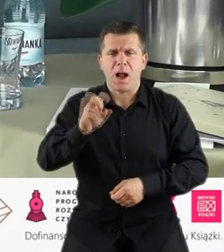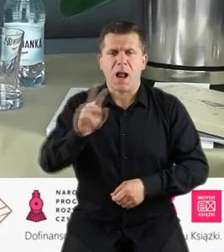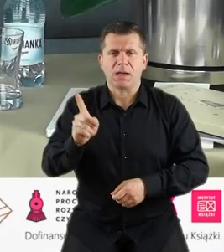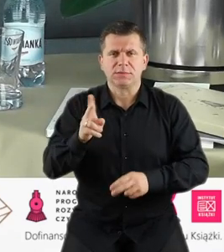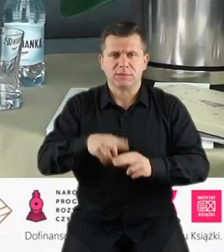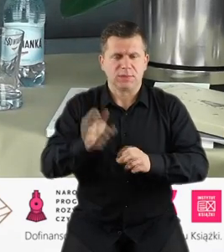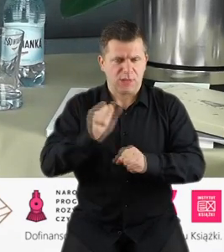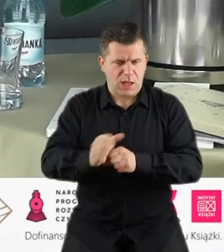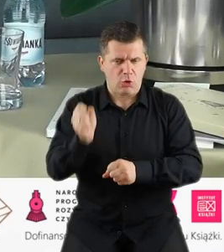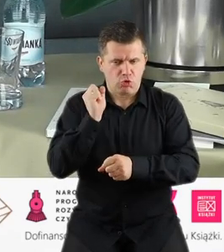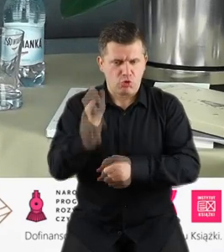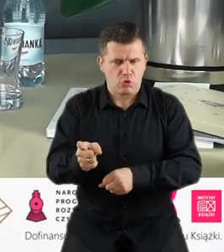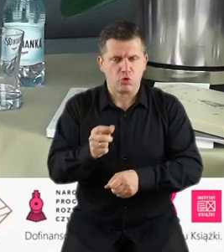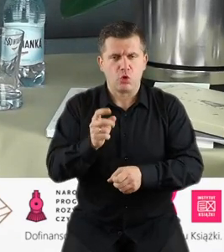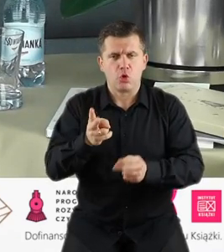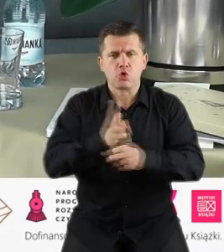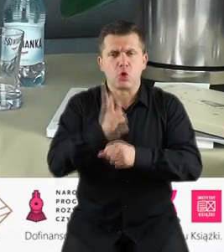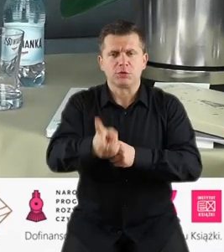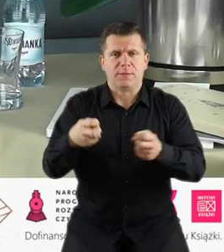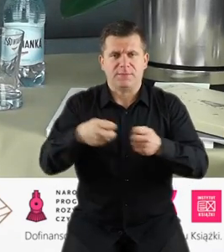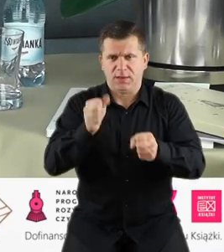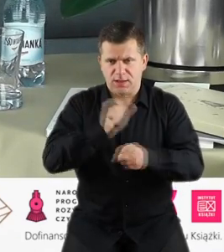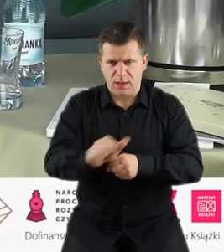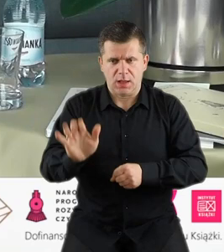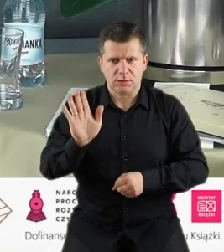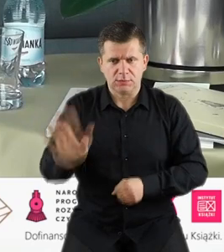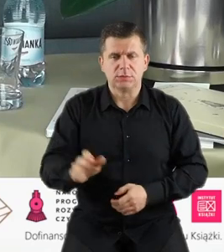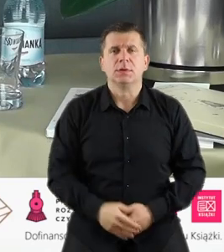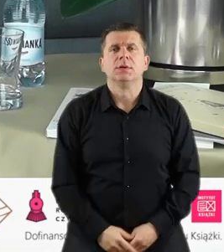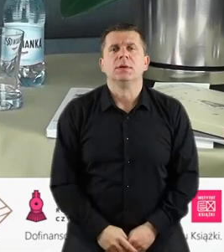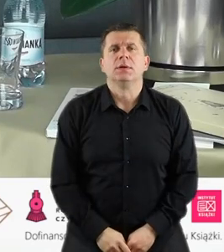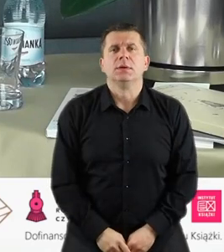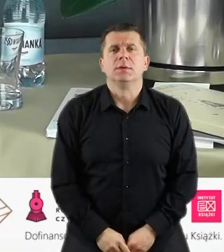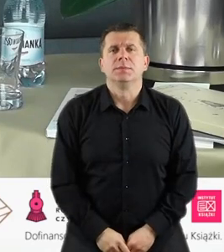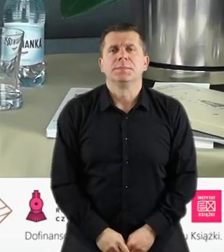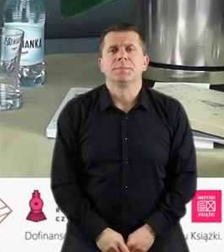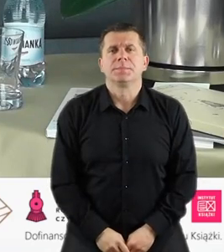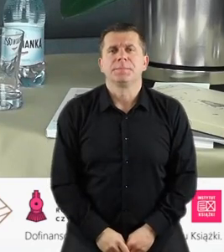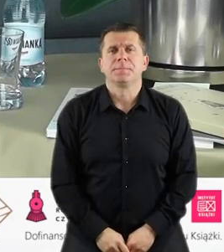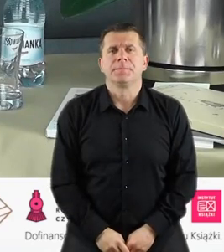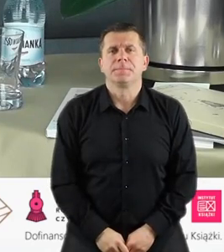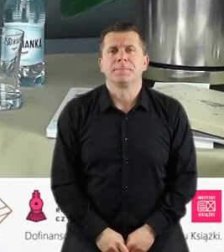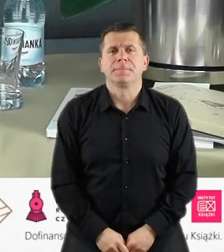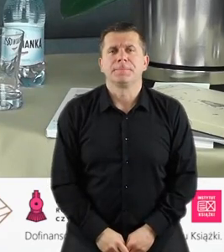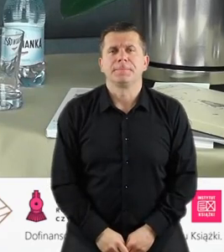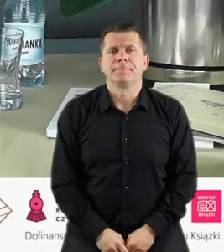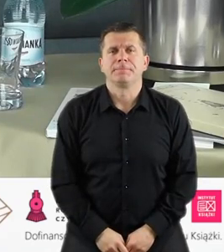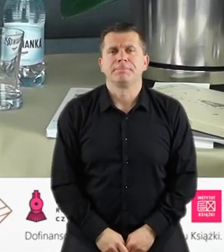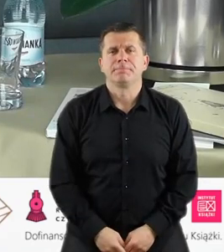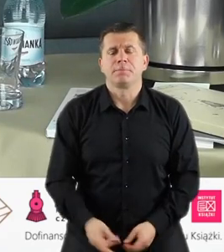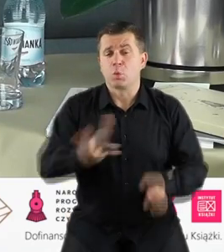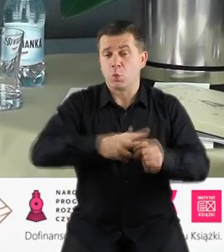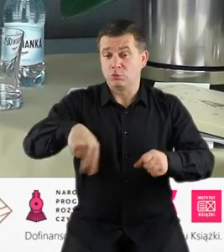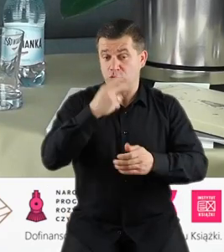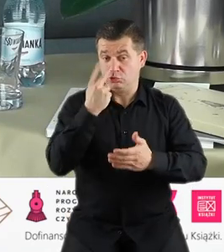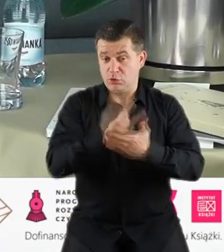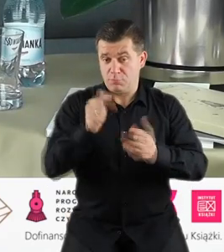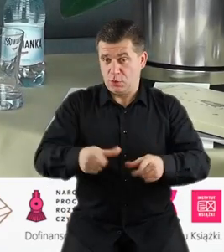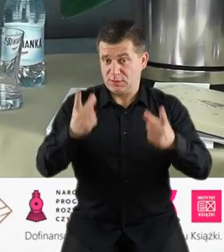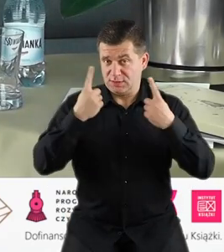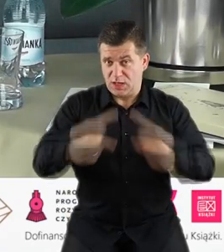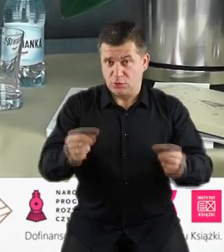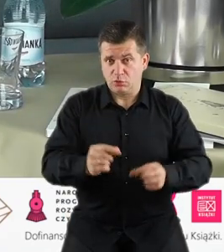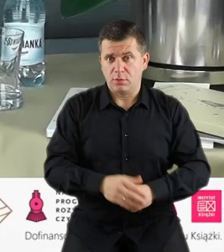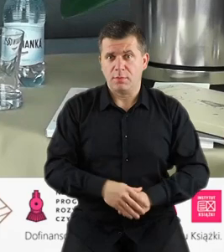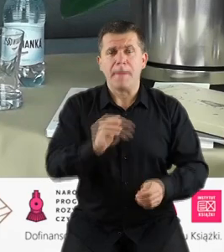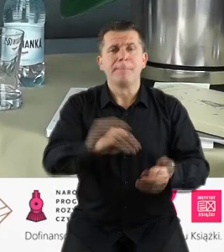internecie. Tam się pojawiło takie opowiadanie, w którym właśnie narratorką jest kobieta, co dla mnie może nie typowe, a na pewno niektórzy czytelnicy mogą być zaskoczeni,